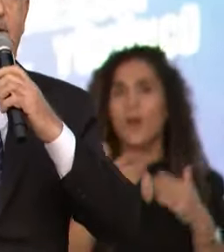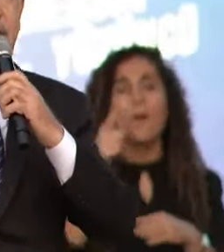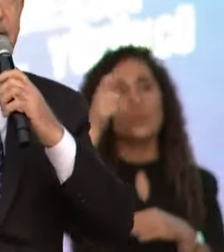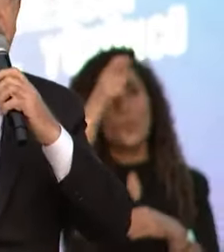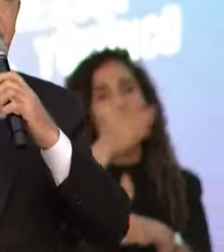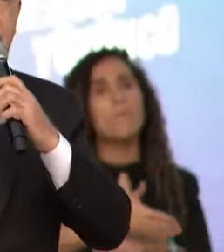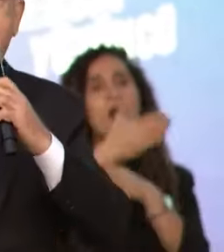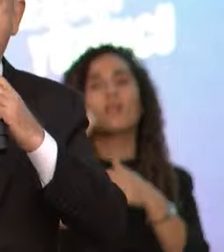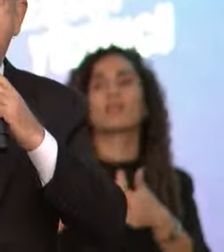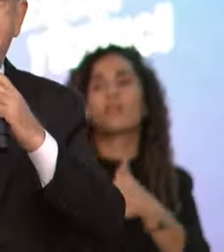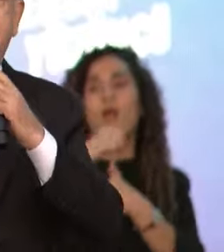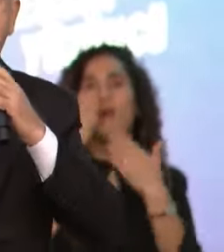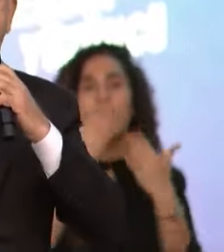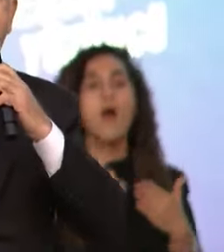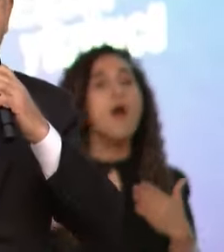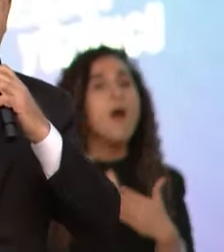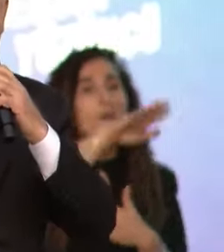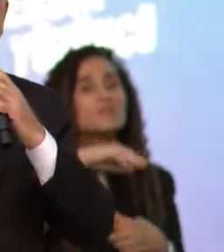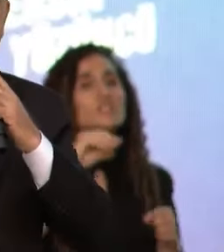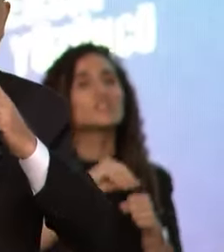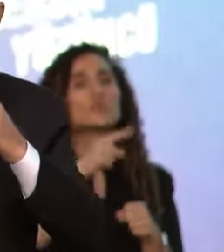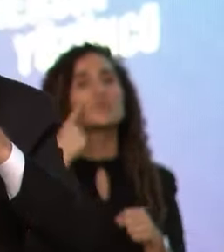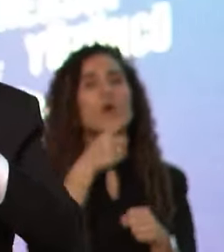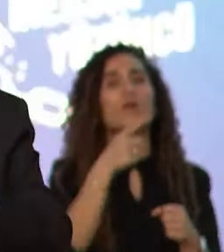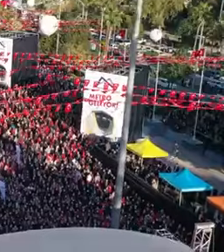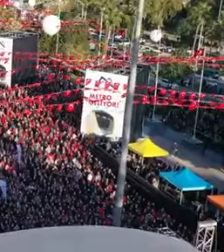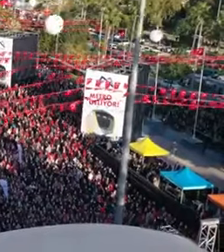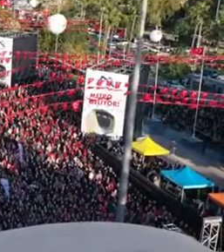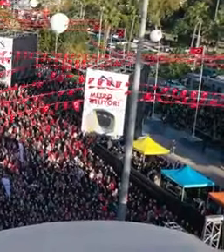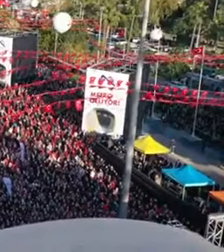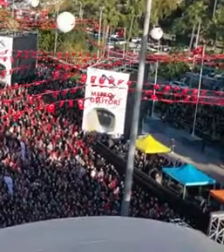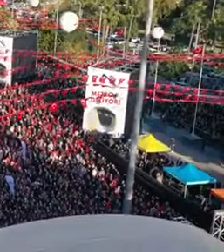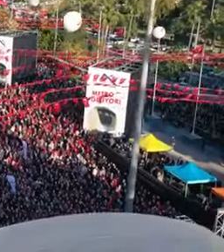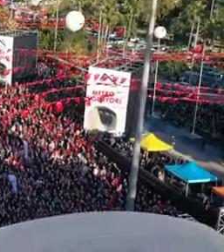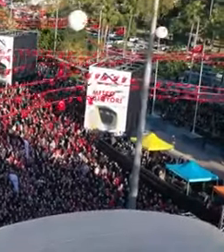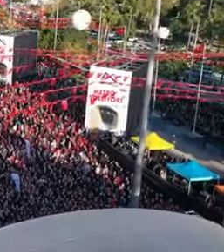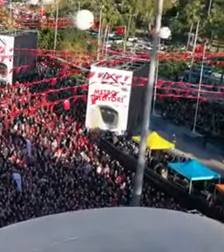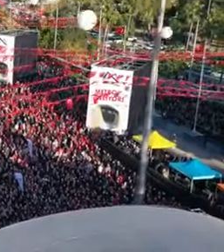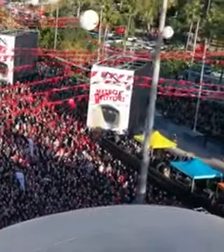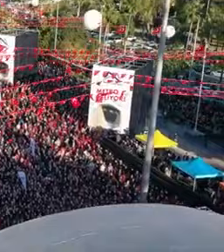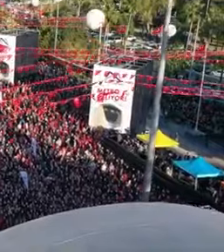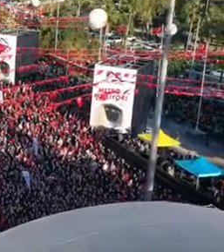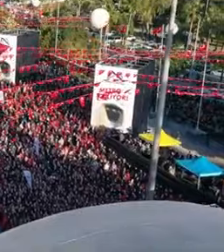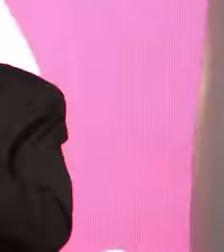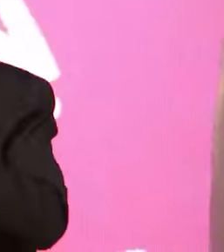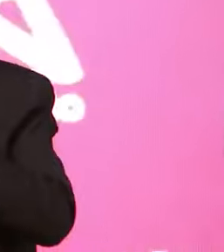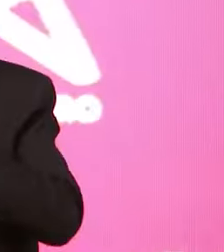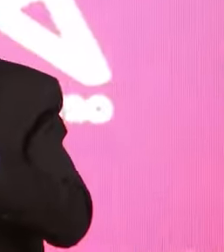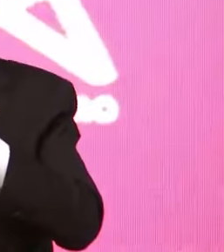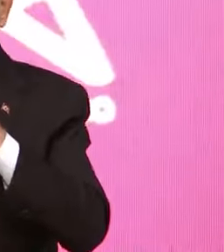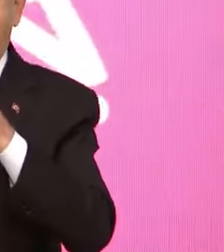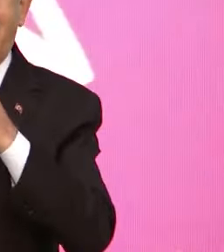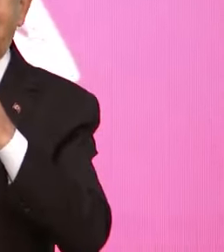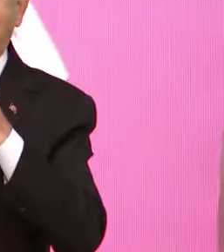bayrağımızı göndere dikeceğiz. Hepiniz bunun tanığı olacaksınız. Size sözüm söz. Millet İttifakı